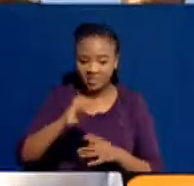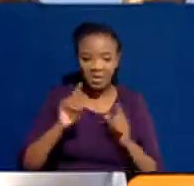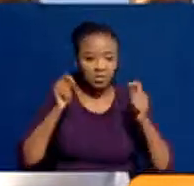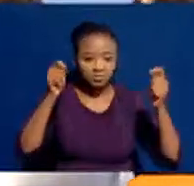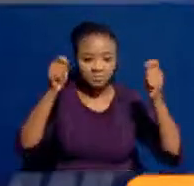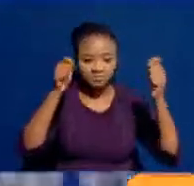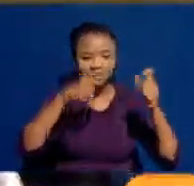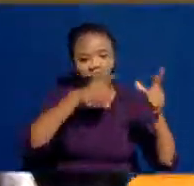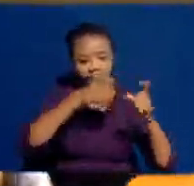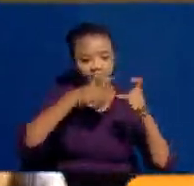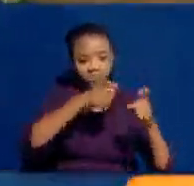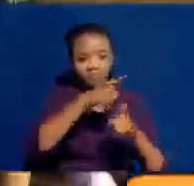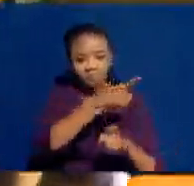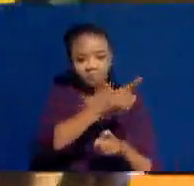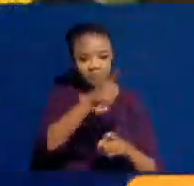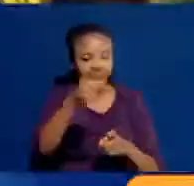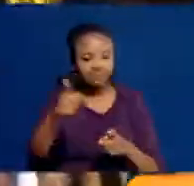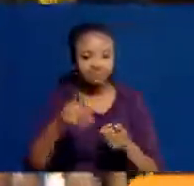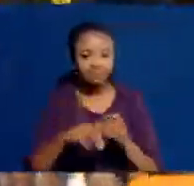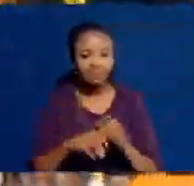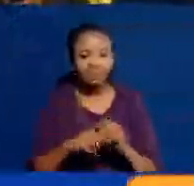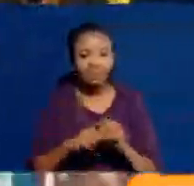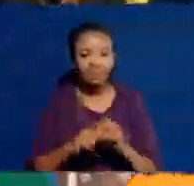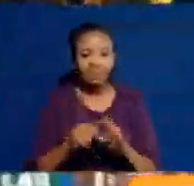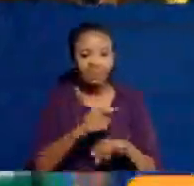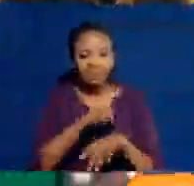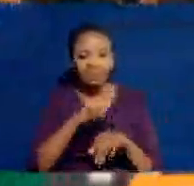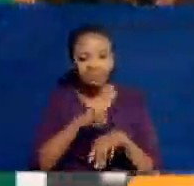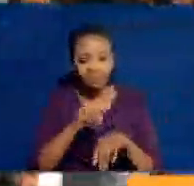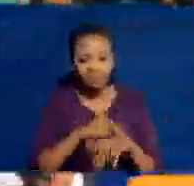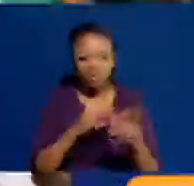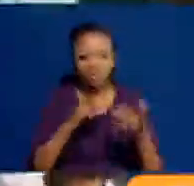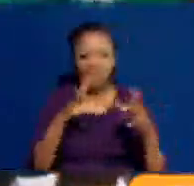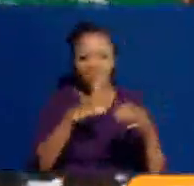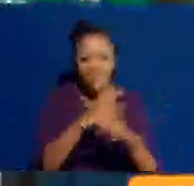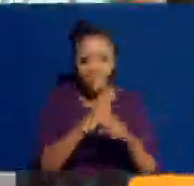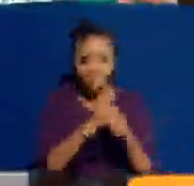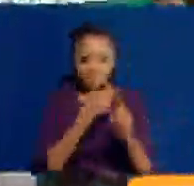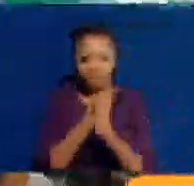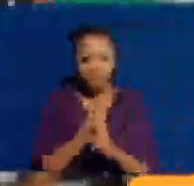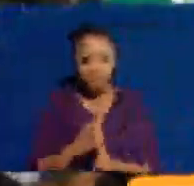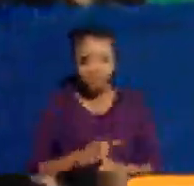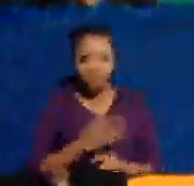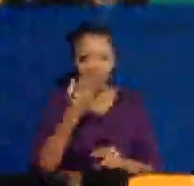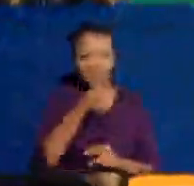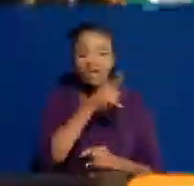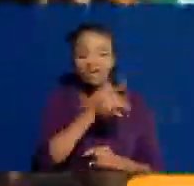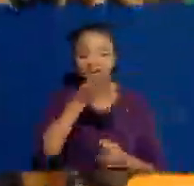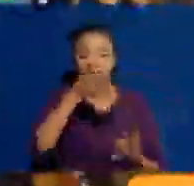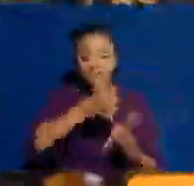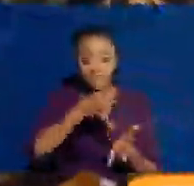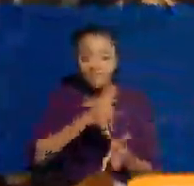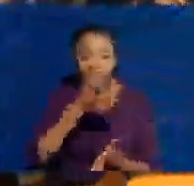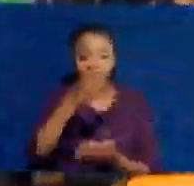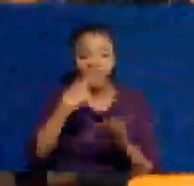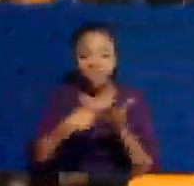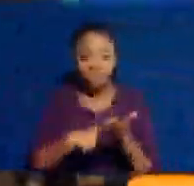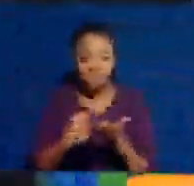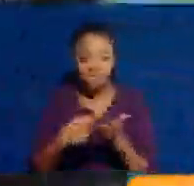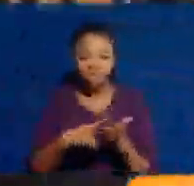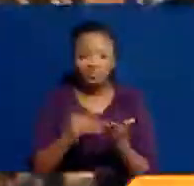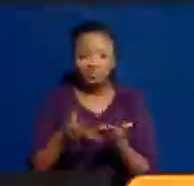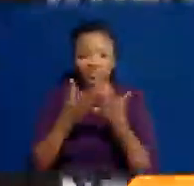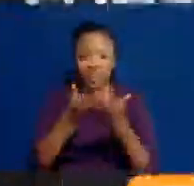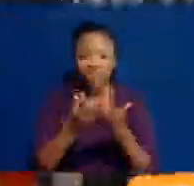waliwasuta wawakilishi wa mashirika ya kijamii ya mataifa yaliyositawi kwa madai ya usaliti kwenye majadiliano ya kukubaliana na athari